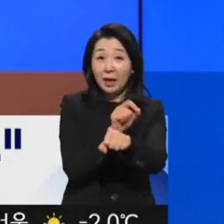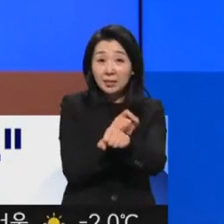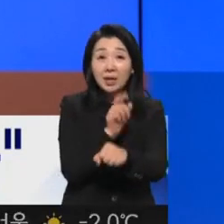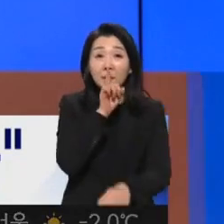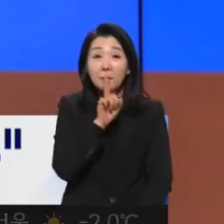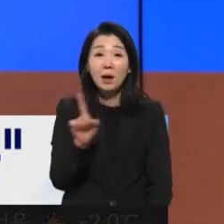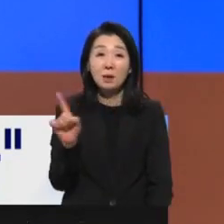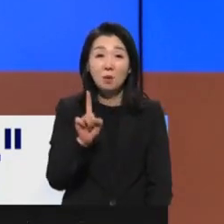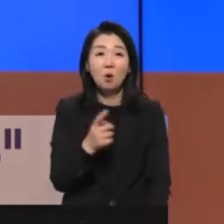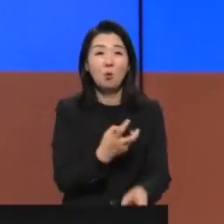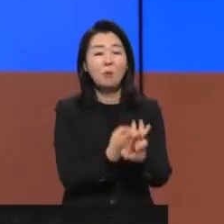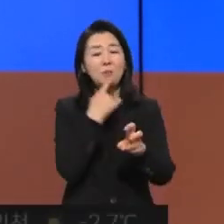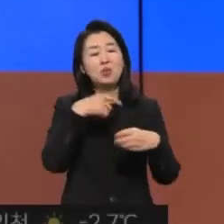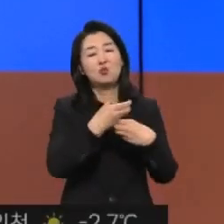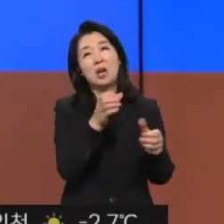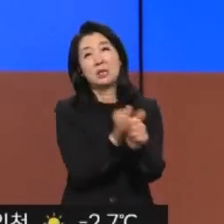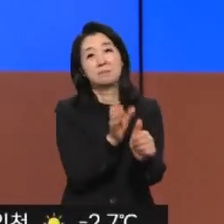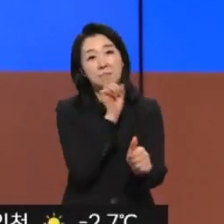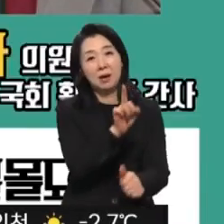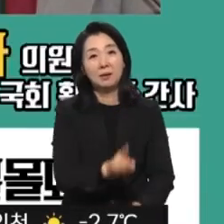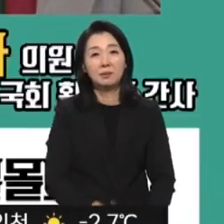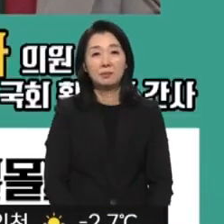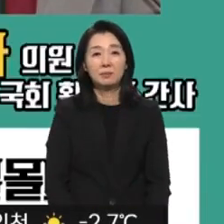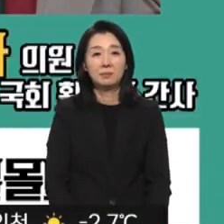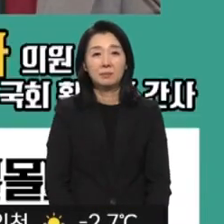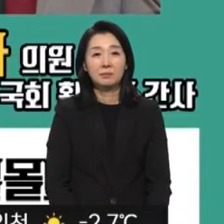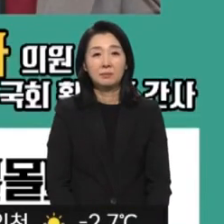화물연대와 민주당의 책임이라고 주장했습니다.